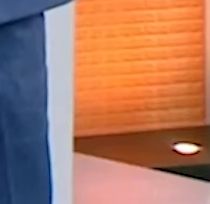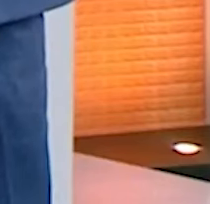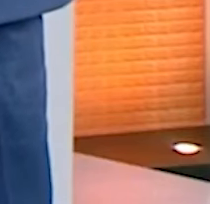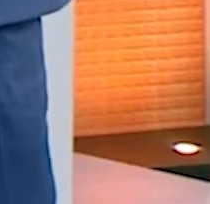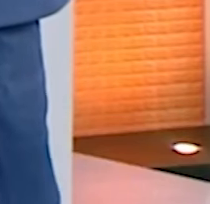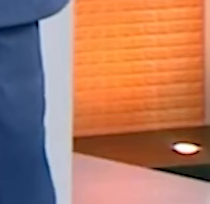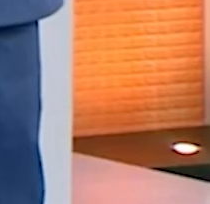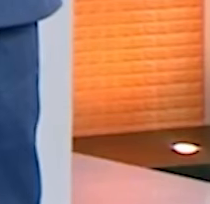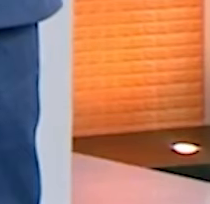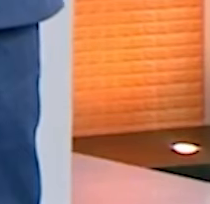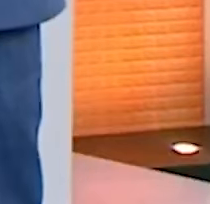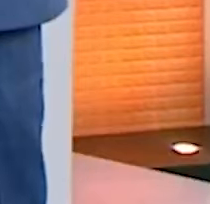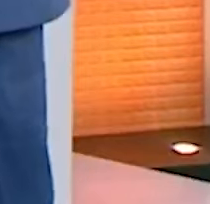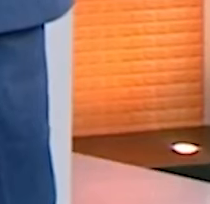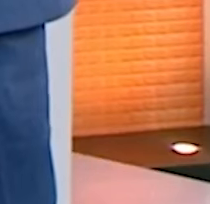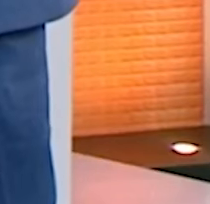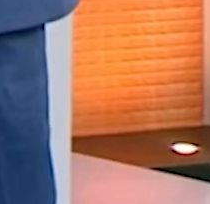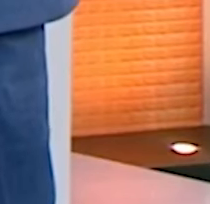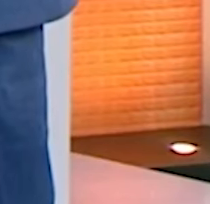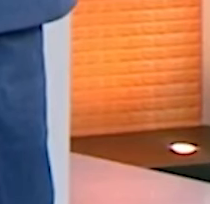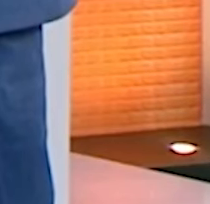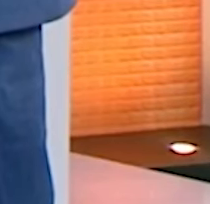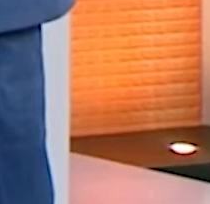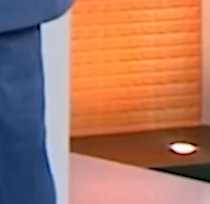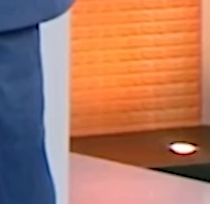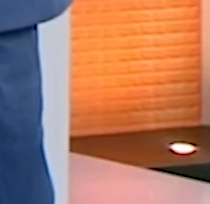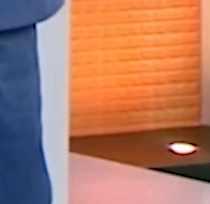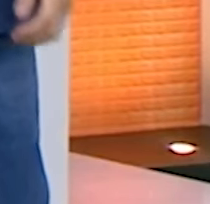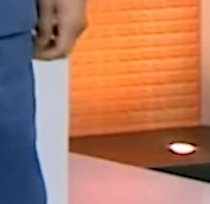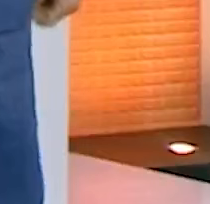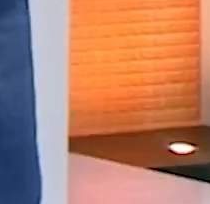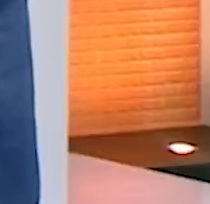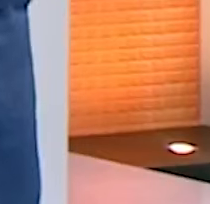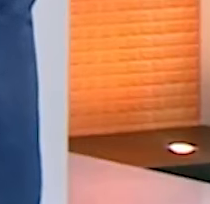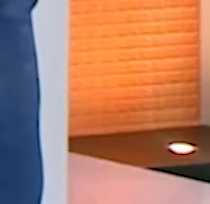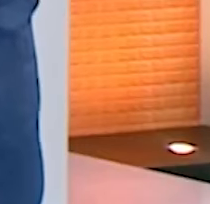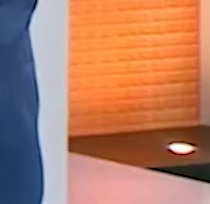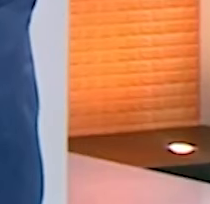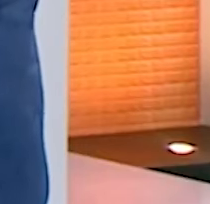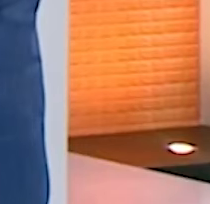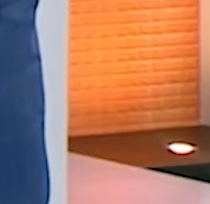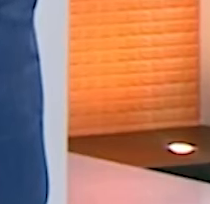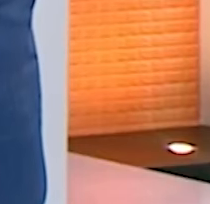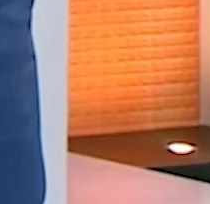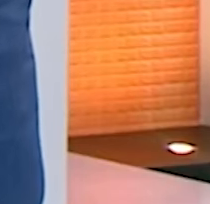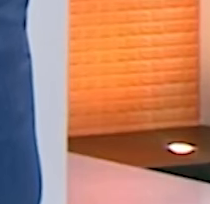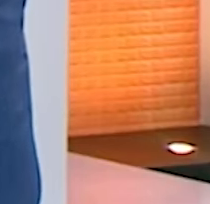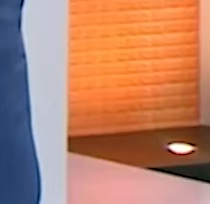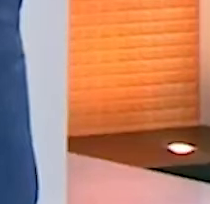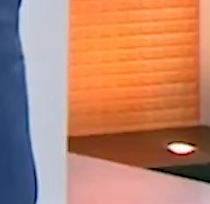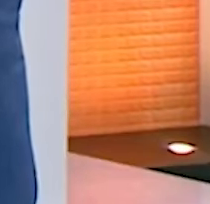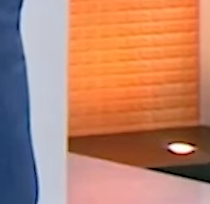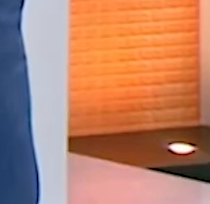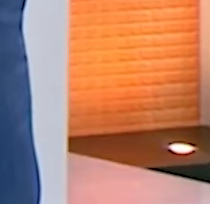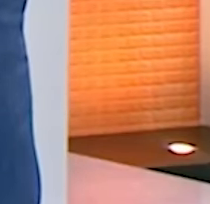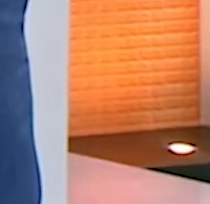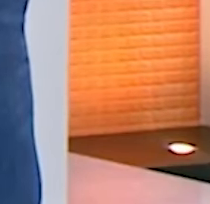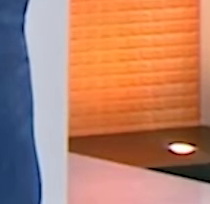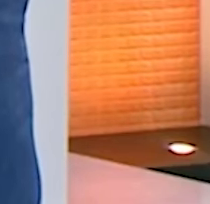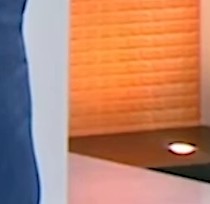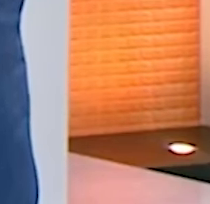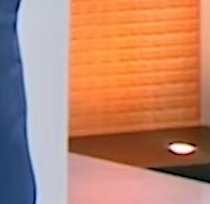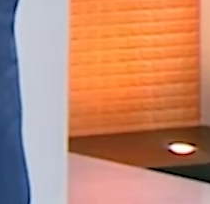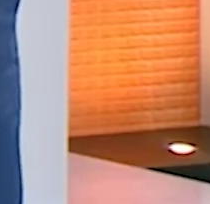Igan, mauna ka sa mga balita. Mag-subscribe sa GMA Integrated News sa YouTube. Sa mga kapuso abroad, subaybayan nyo kami sa